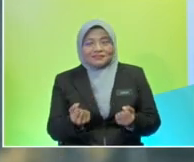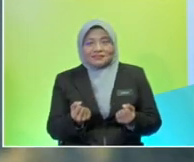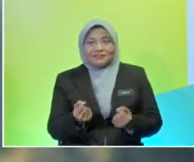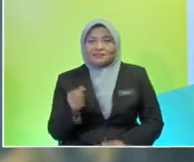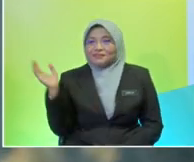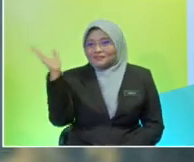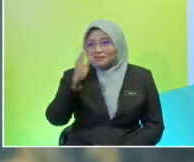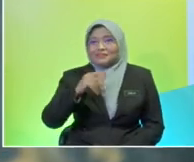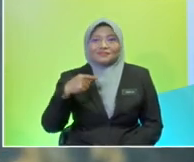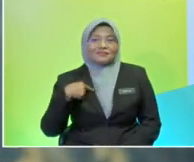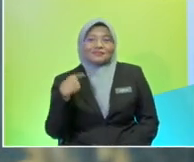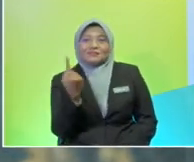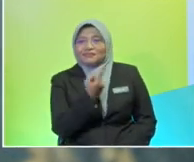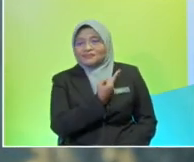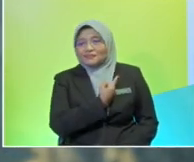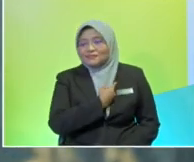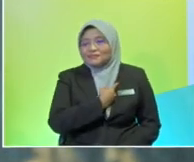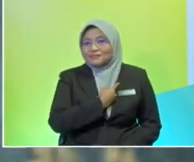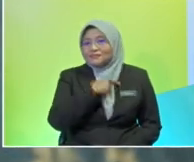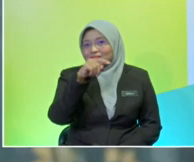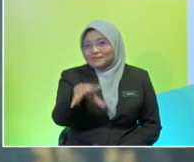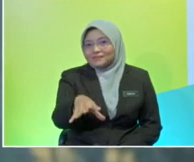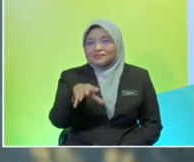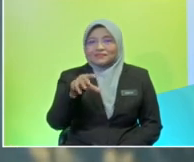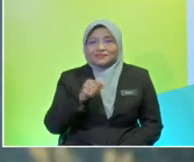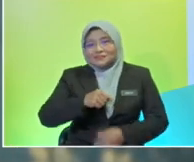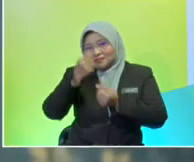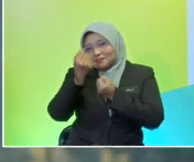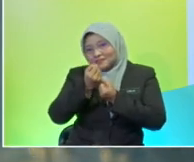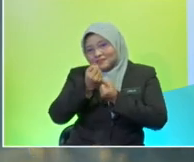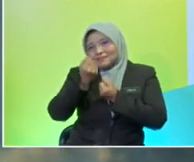Mari kita ambil payung